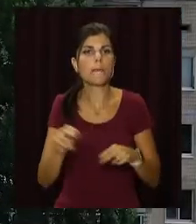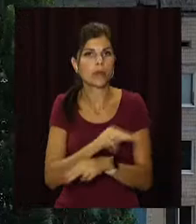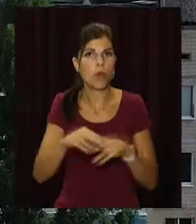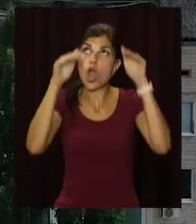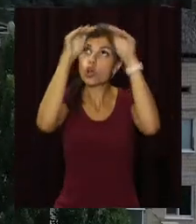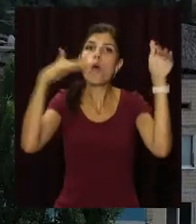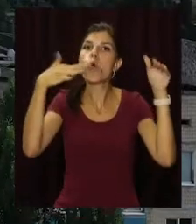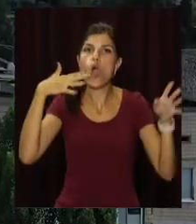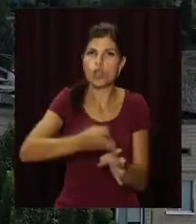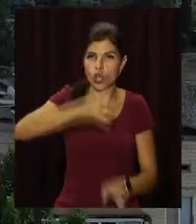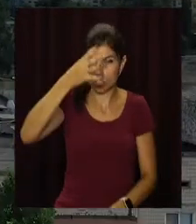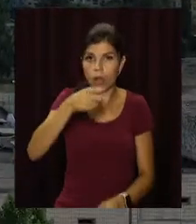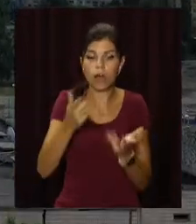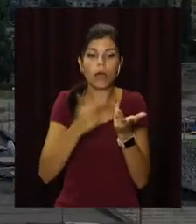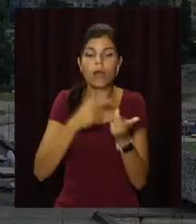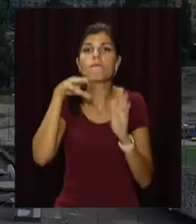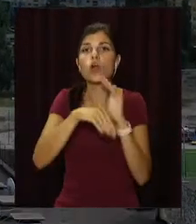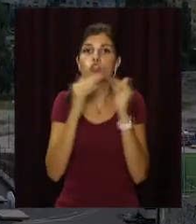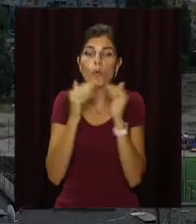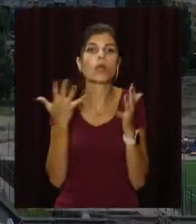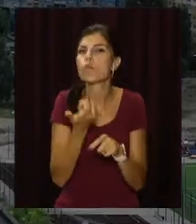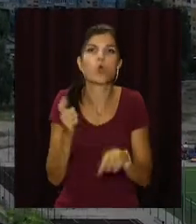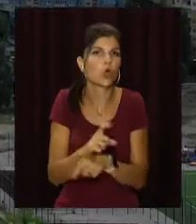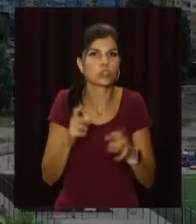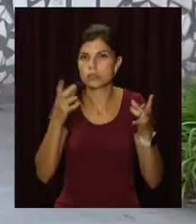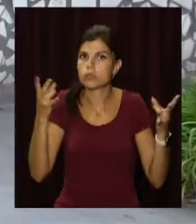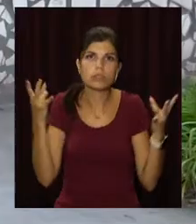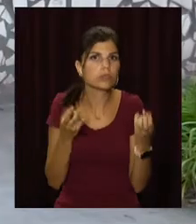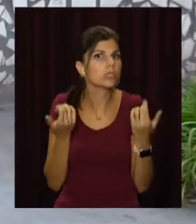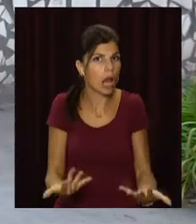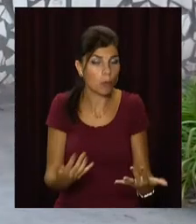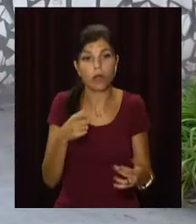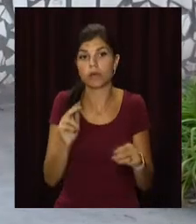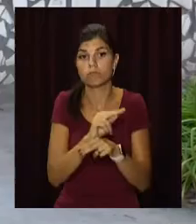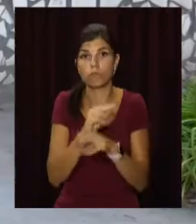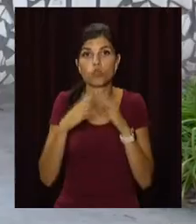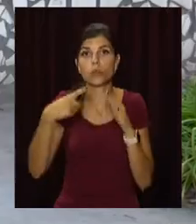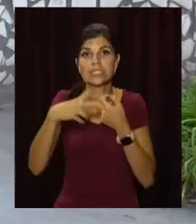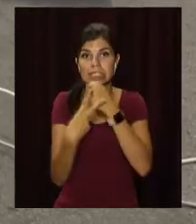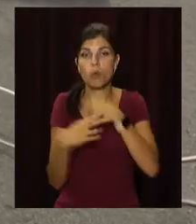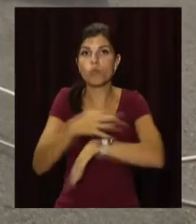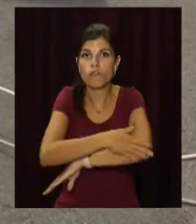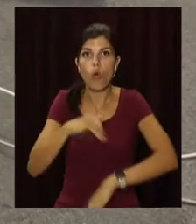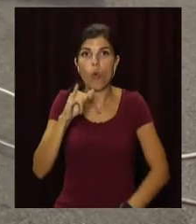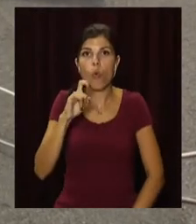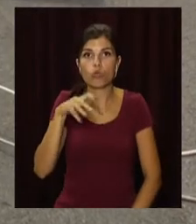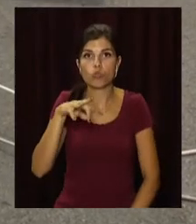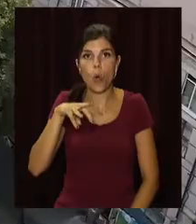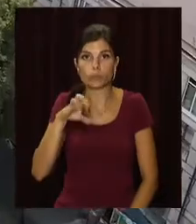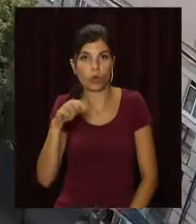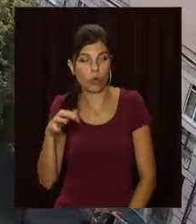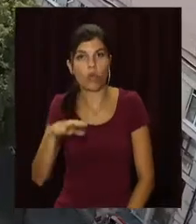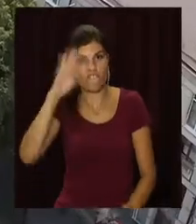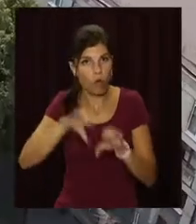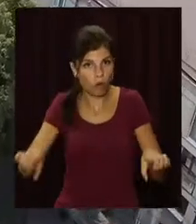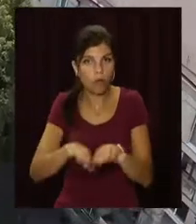масштабні роботи. Зокрема, підрядники капітально ремонтують дахи багатоповерхівок. До переліку потрапили будинки, які найбільше цього потребують. Нині